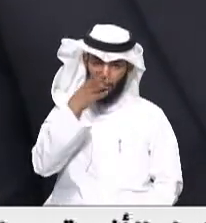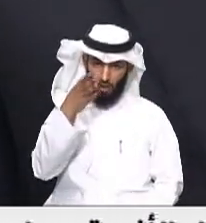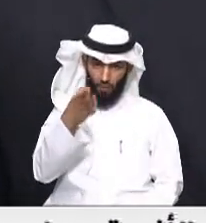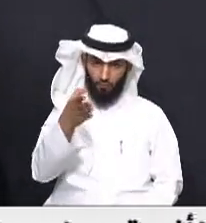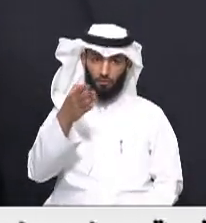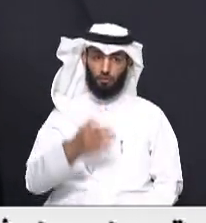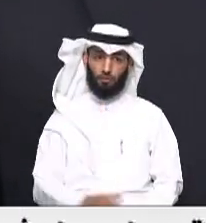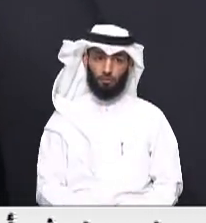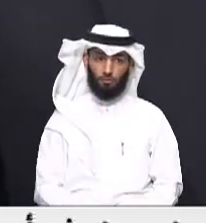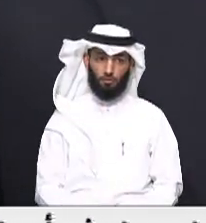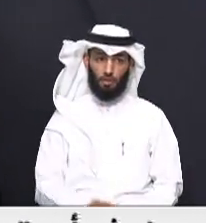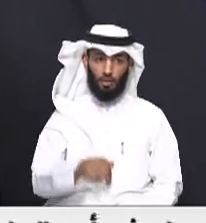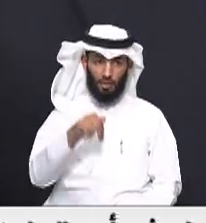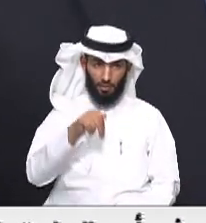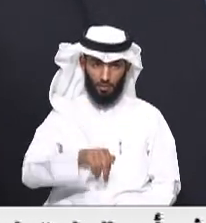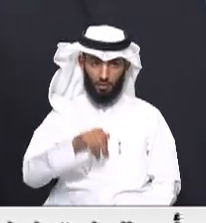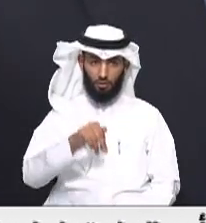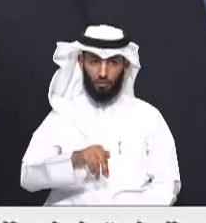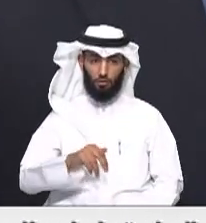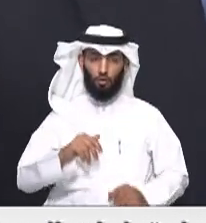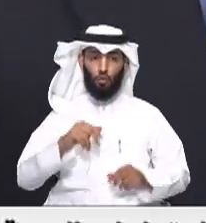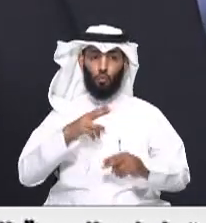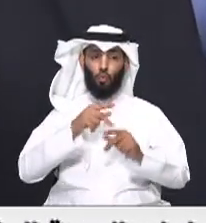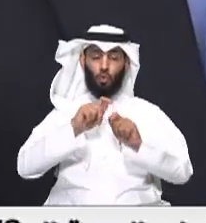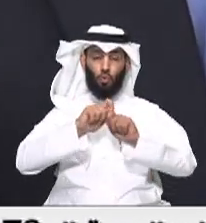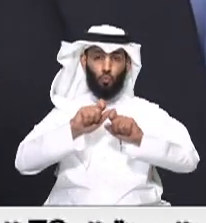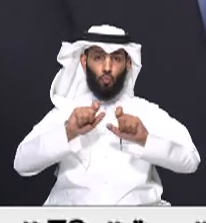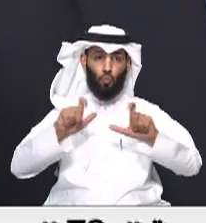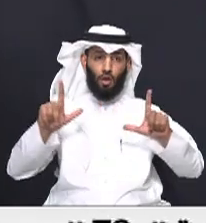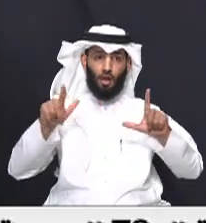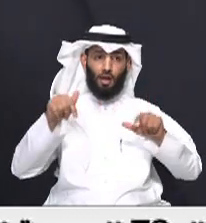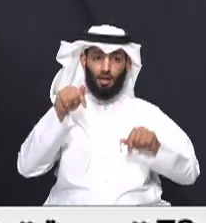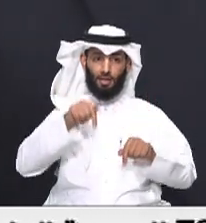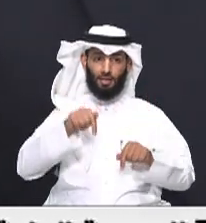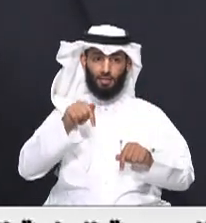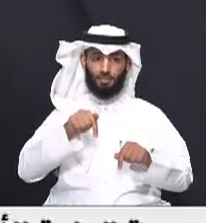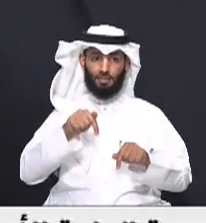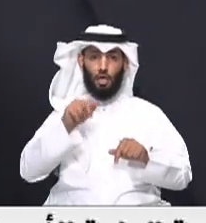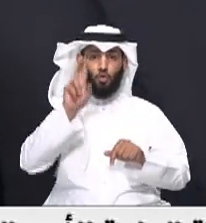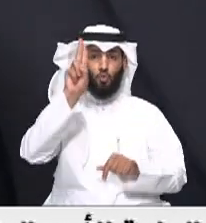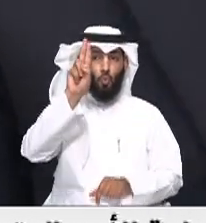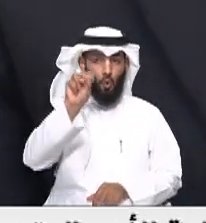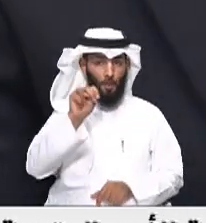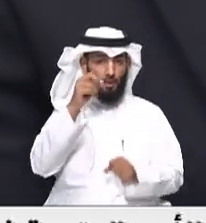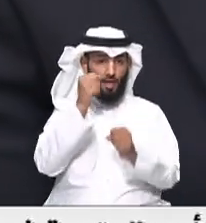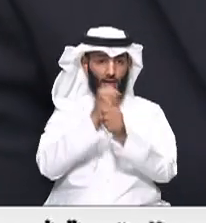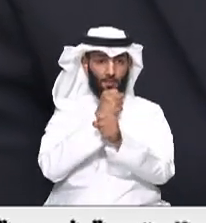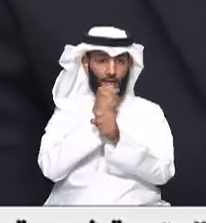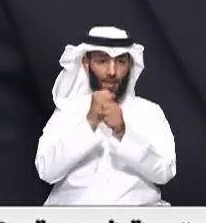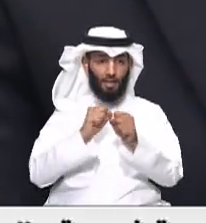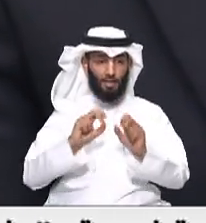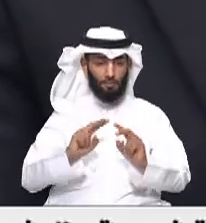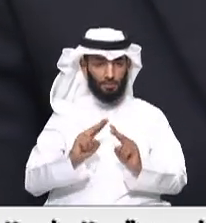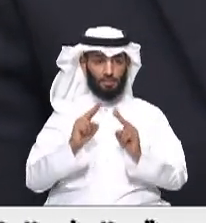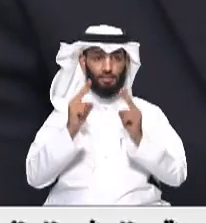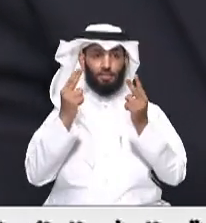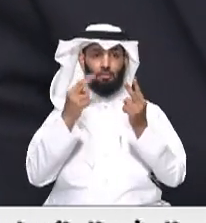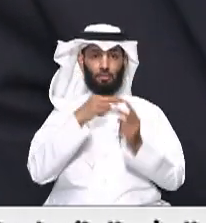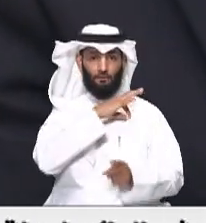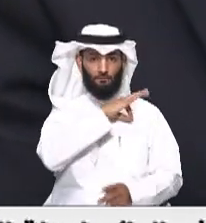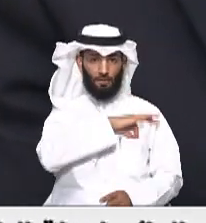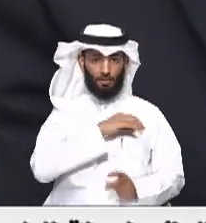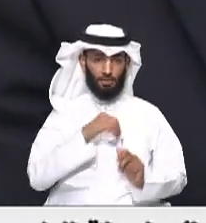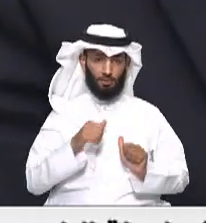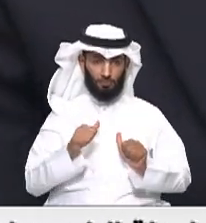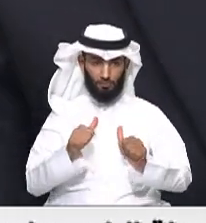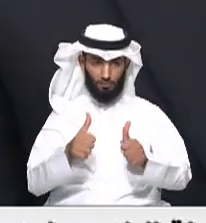دولي لتغيير هيكلة أو لتغيير طريقة عمل الأمم المتحدة، وهناك العديد من الترحيبات.